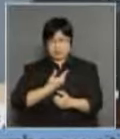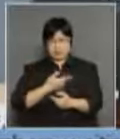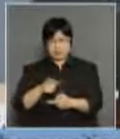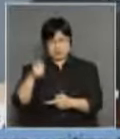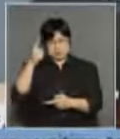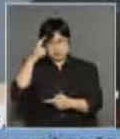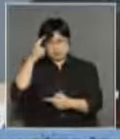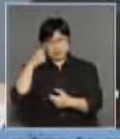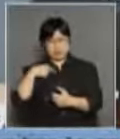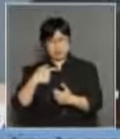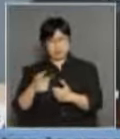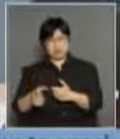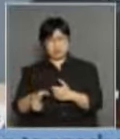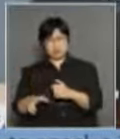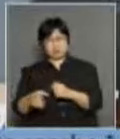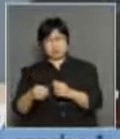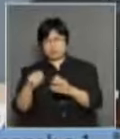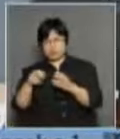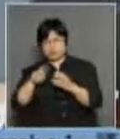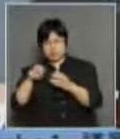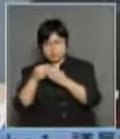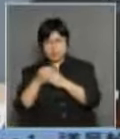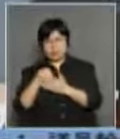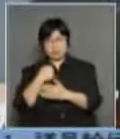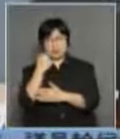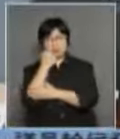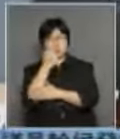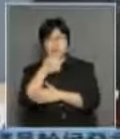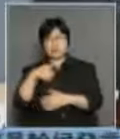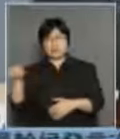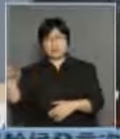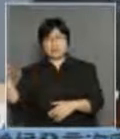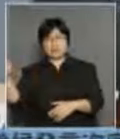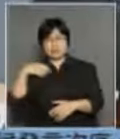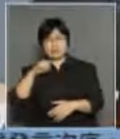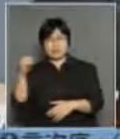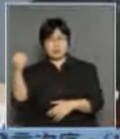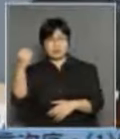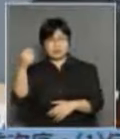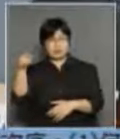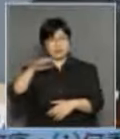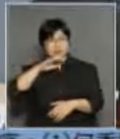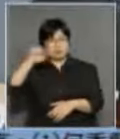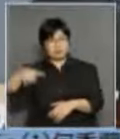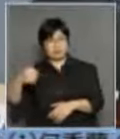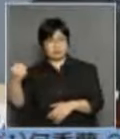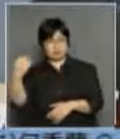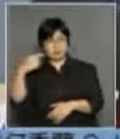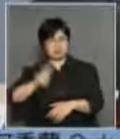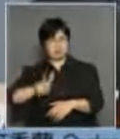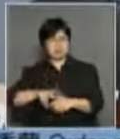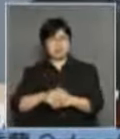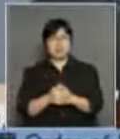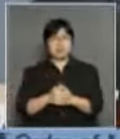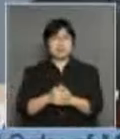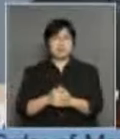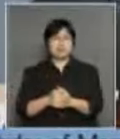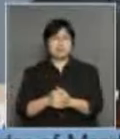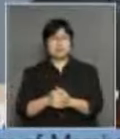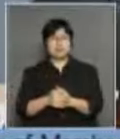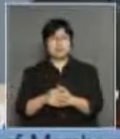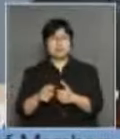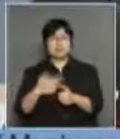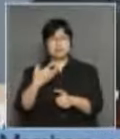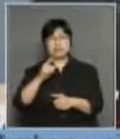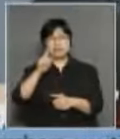人咁抽水啊！如果唔係我行咗出去抗議完咧，佢又喺度講啊，佢而家仲喺度講啊，陣間係咪啊？嗱，主席，天地